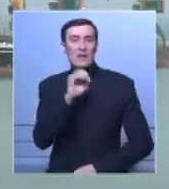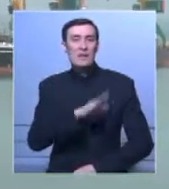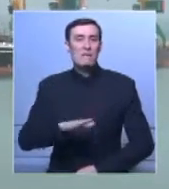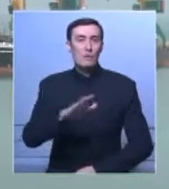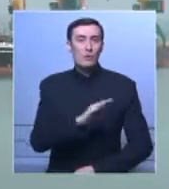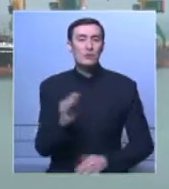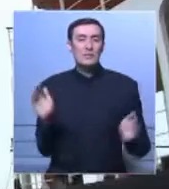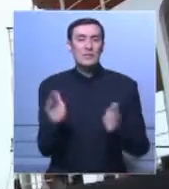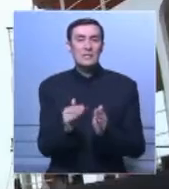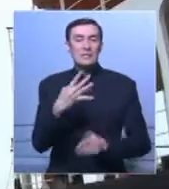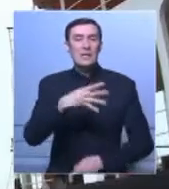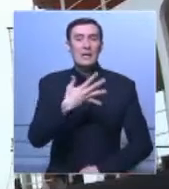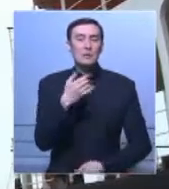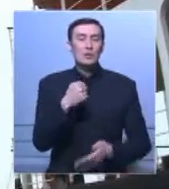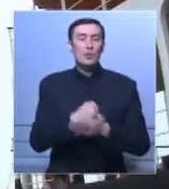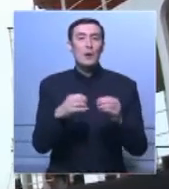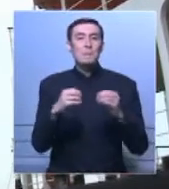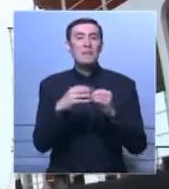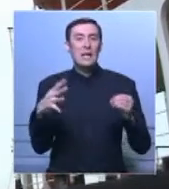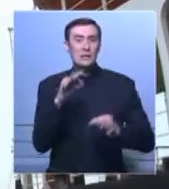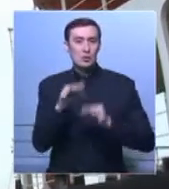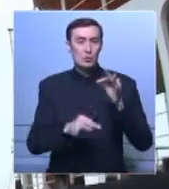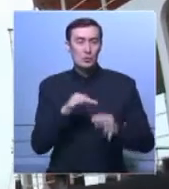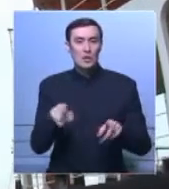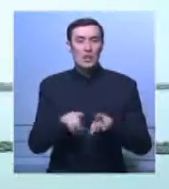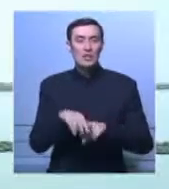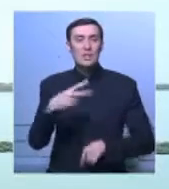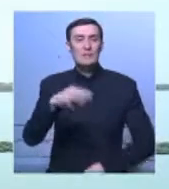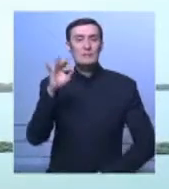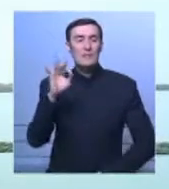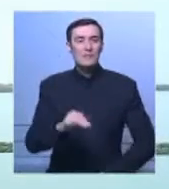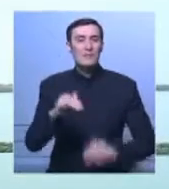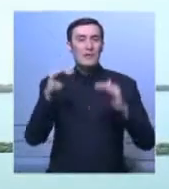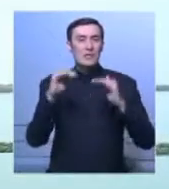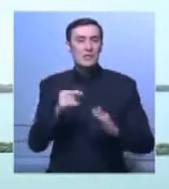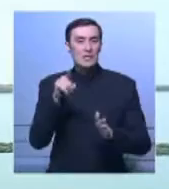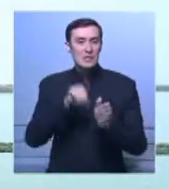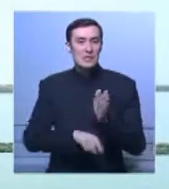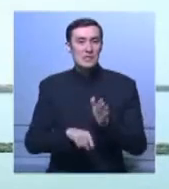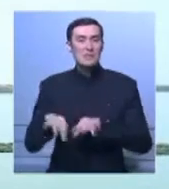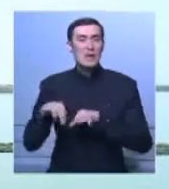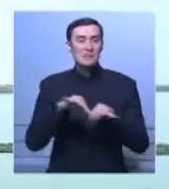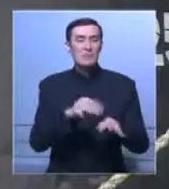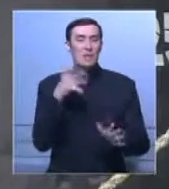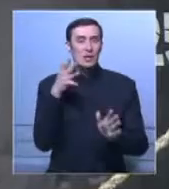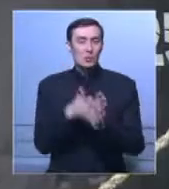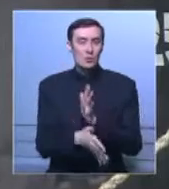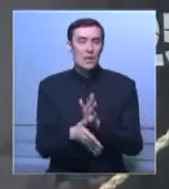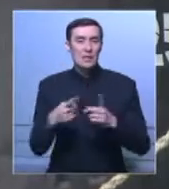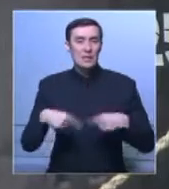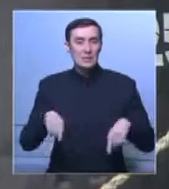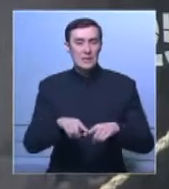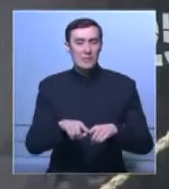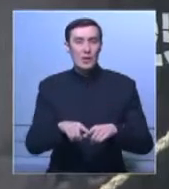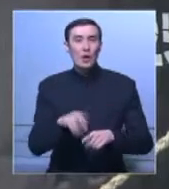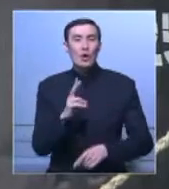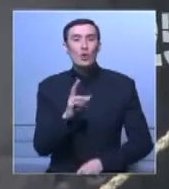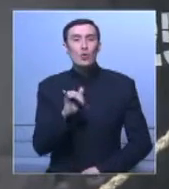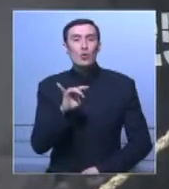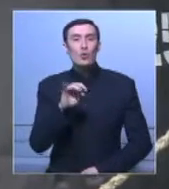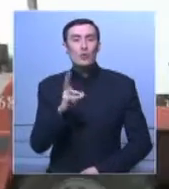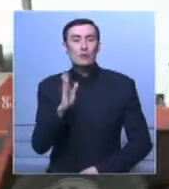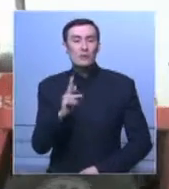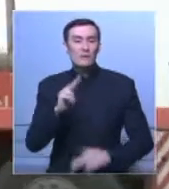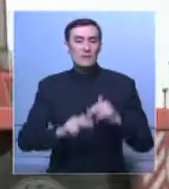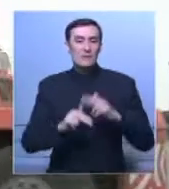сократится с 45 до 15 суток. Также на 20% снизятся транспортные расходы грузоотправителей. В Куроке также